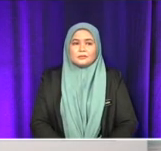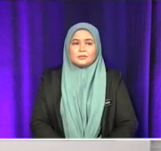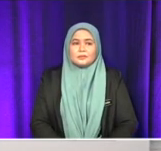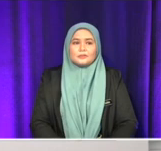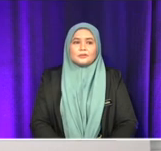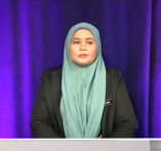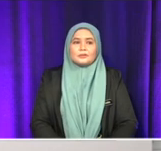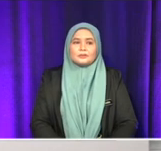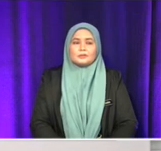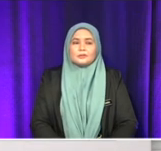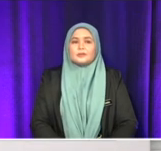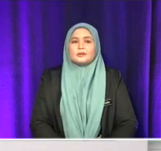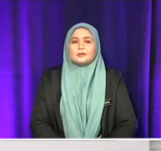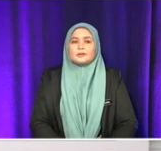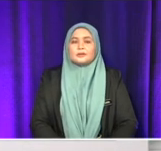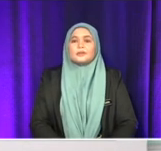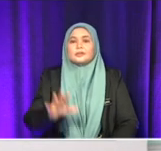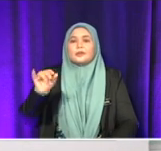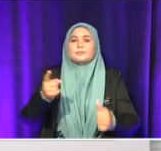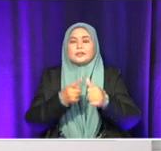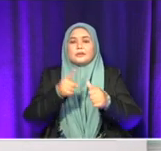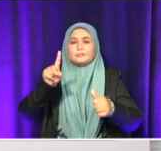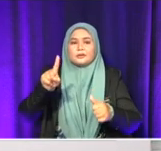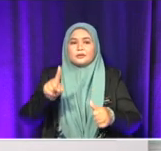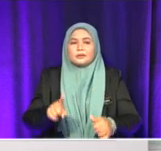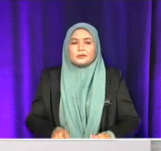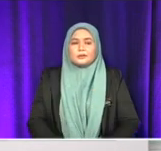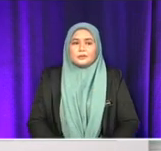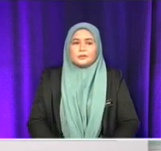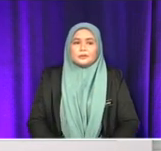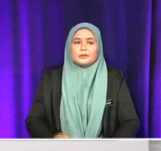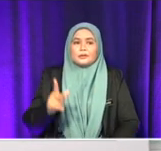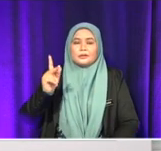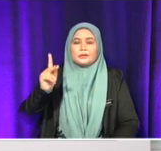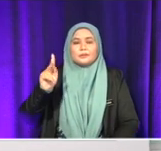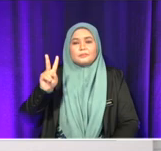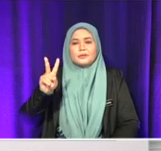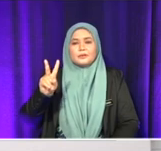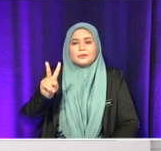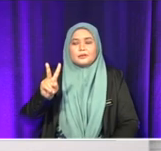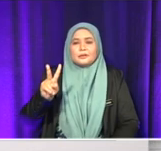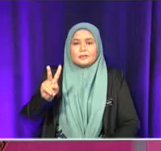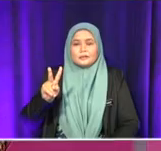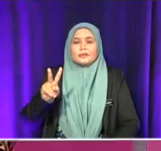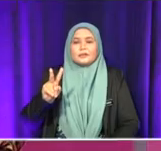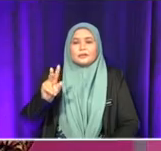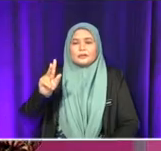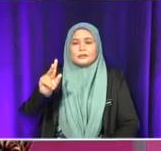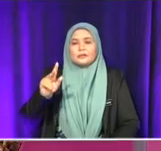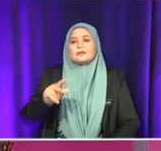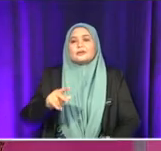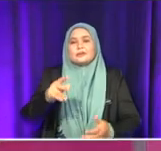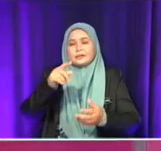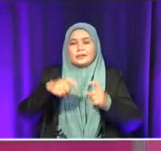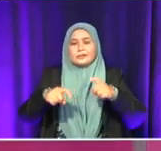yang pertama Oke yang pertama sebanyak adalah ringkasan bagi kajian Aminudin Baqi Oke